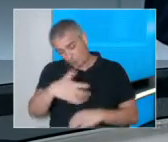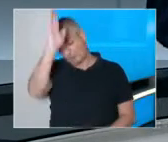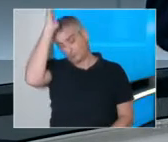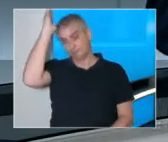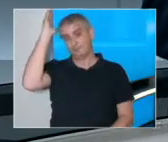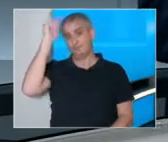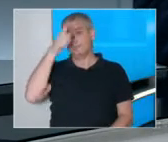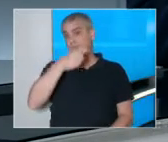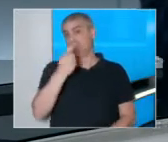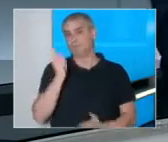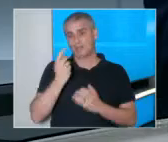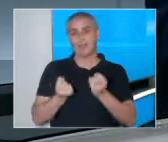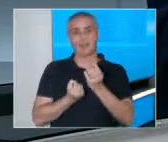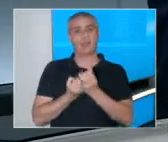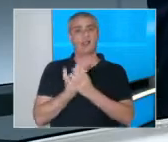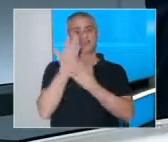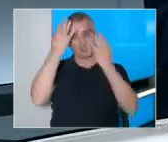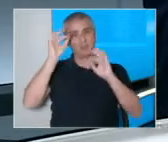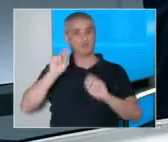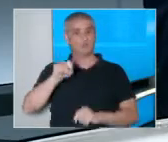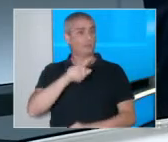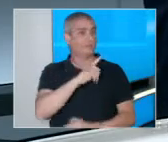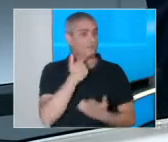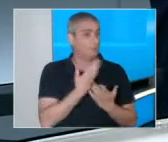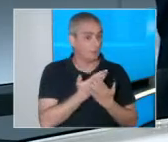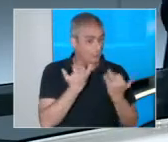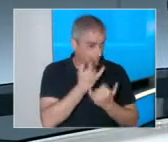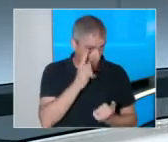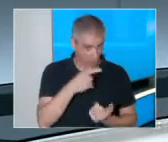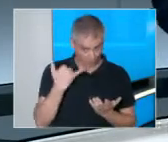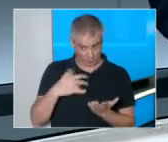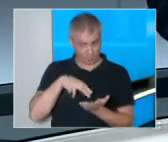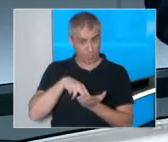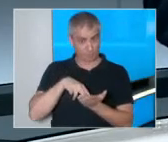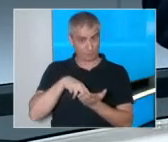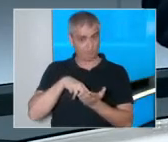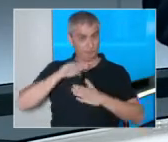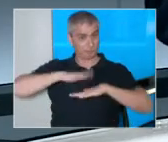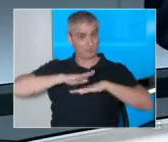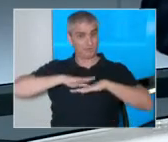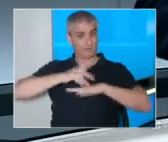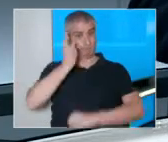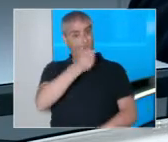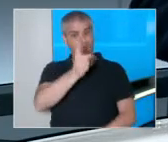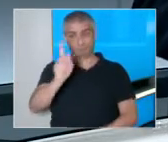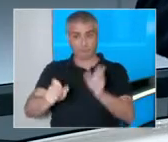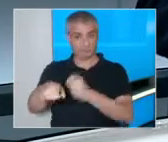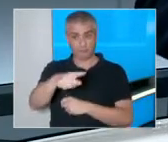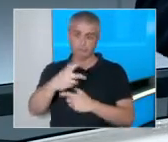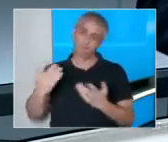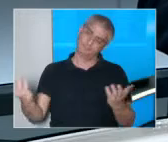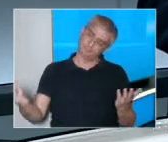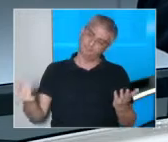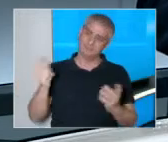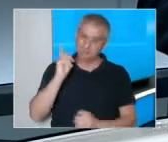הוא בא לשקם את כבוד הכנסת. אבל מי זה שמודה והוא טעה יכול לעמוד היום ב... בתפקיד המטיף לאחרים על... זה עוד